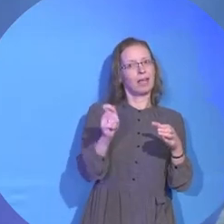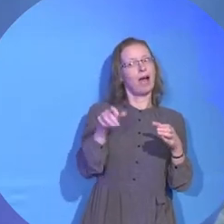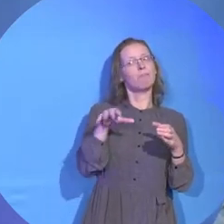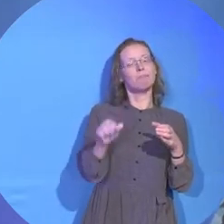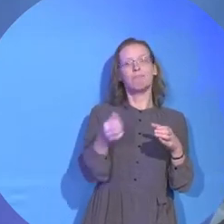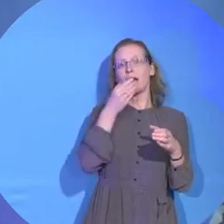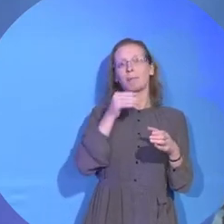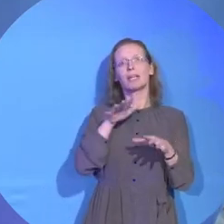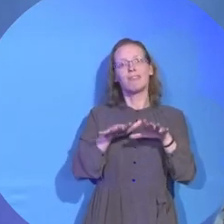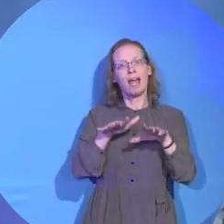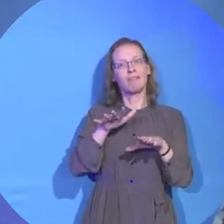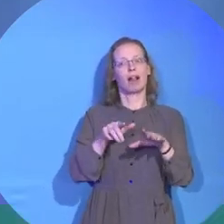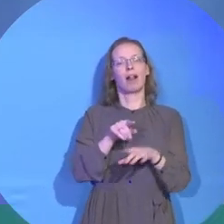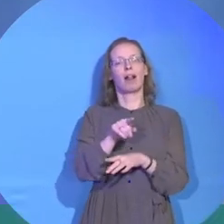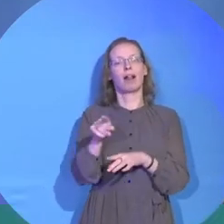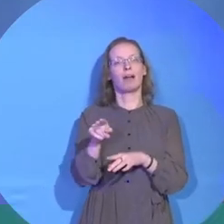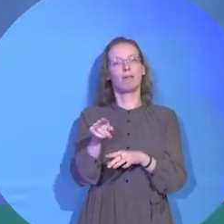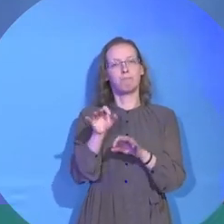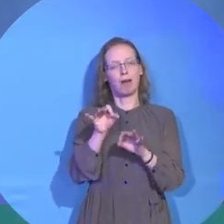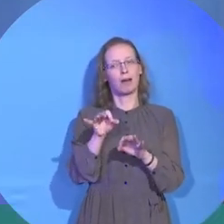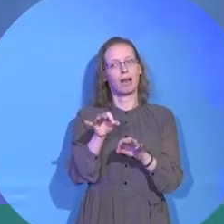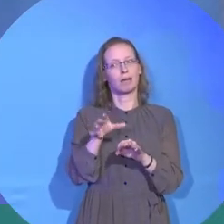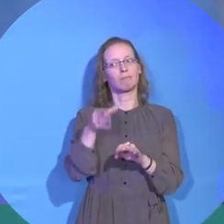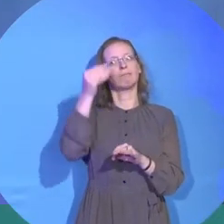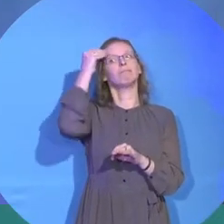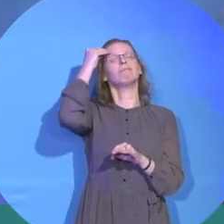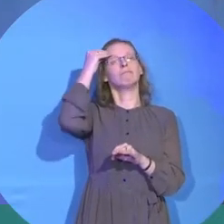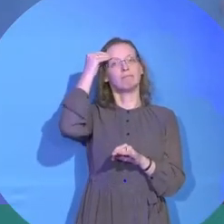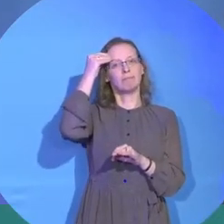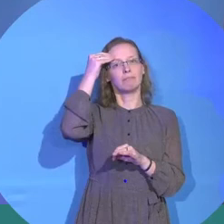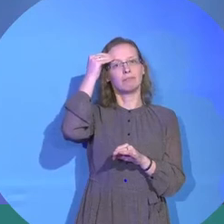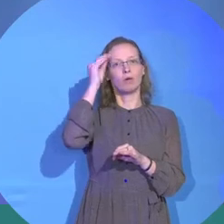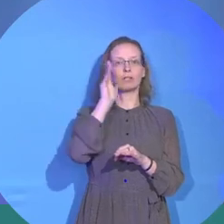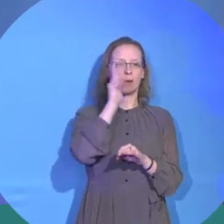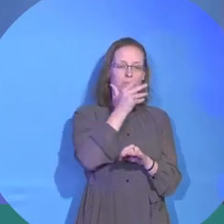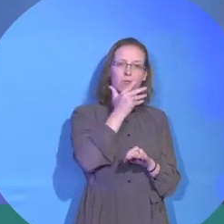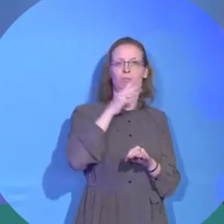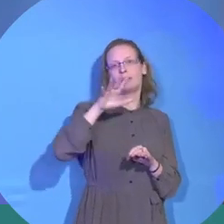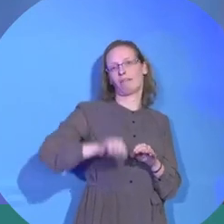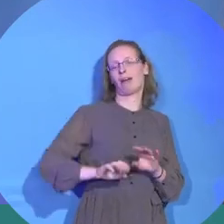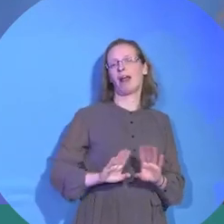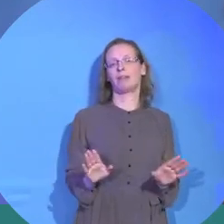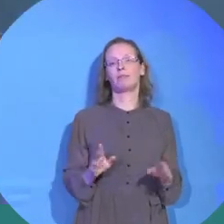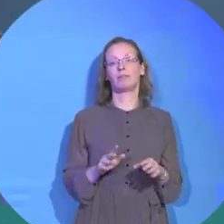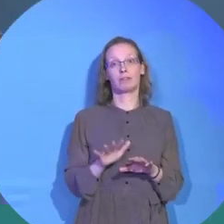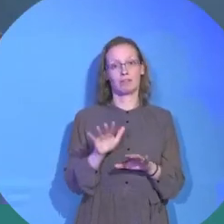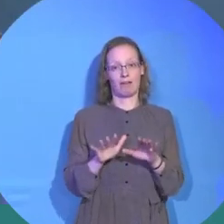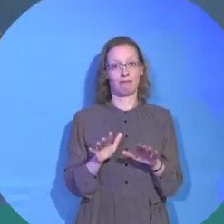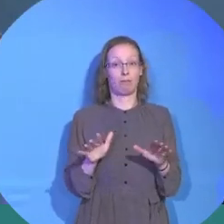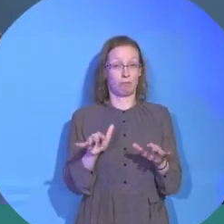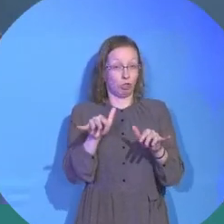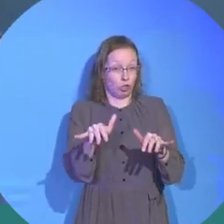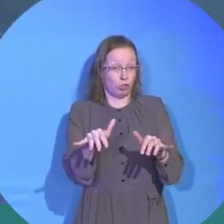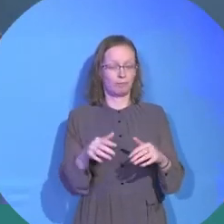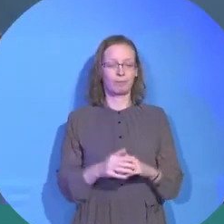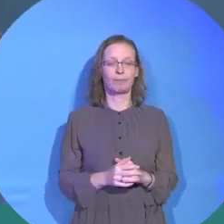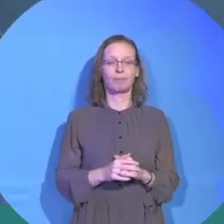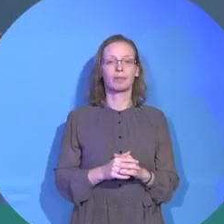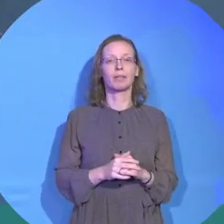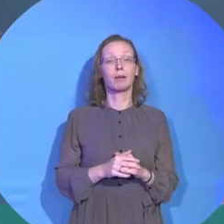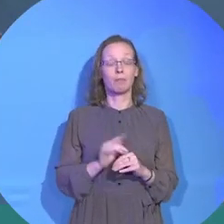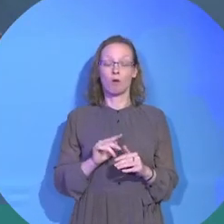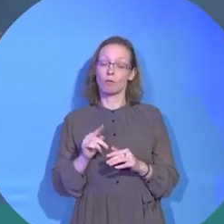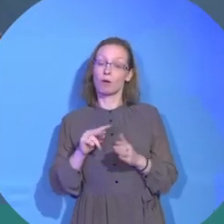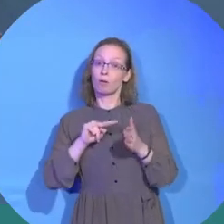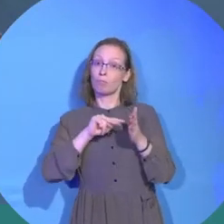belangrijke les als we het over dit onderwerp hebben. Om daar ook het taboe van af te halen. Ja, want het opmerkelijke is wel dat Politiek Den Haag zegt van nou, de voorlichting naar de vrouwen toe, die